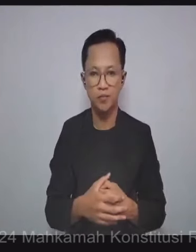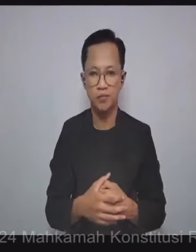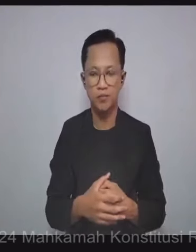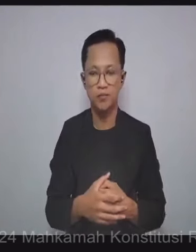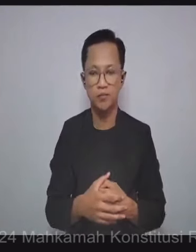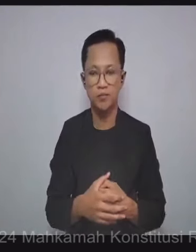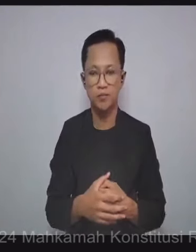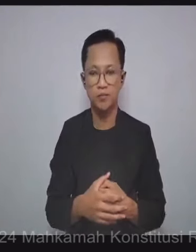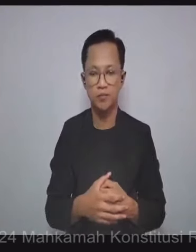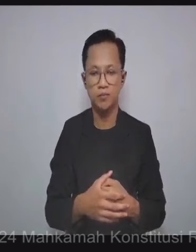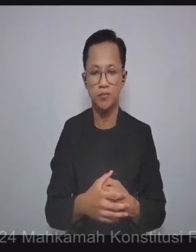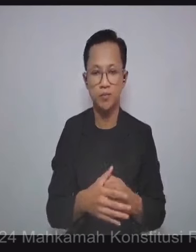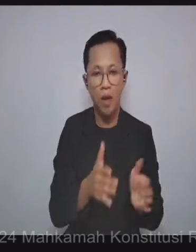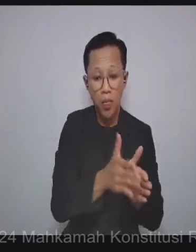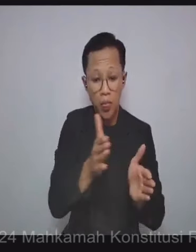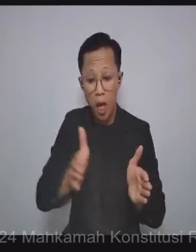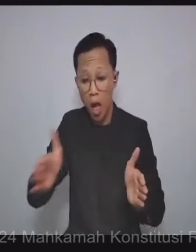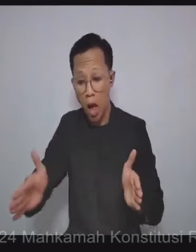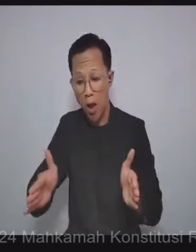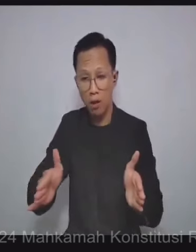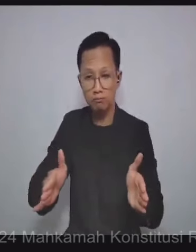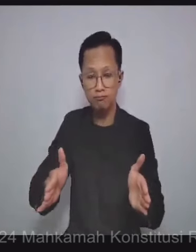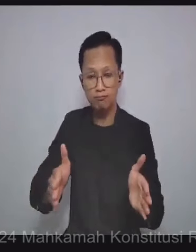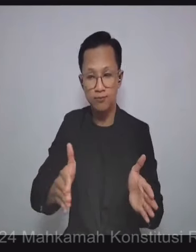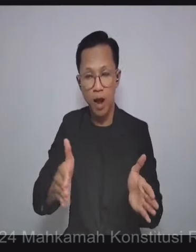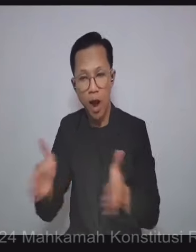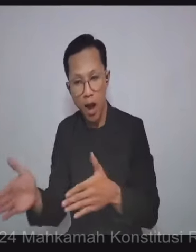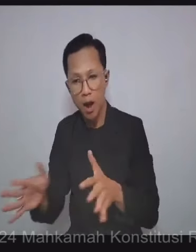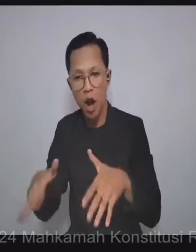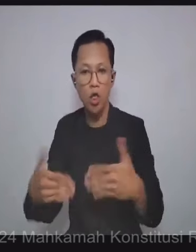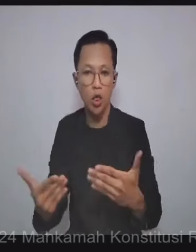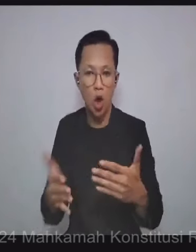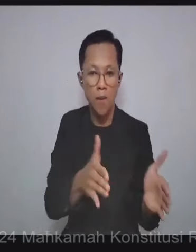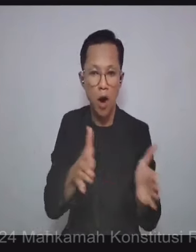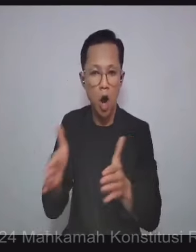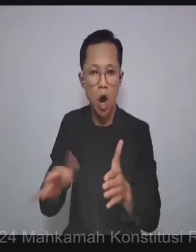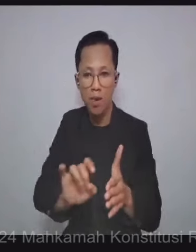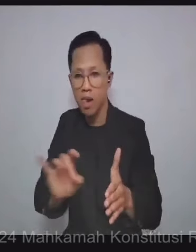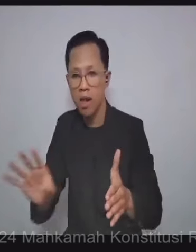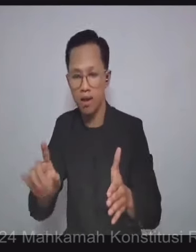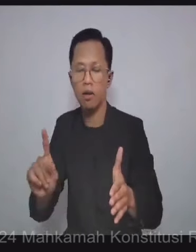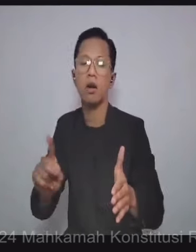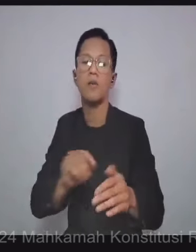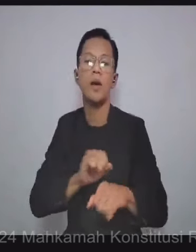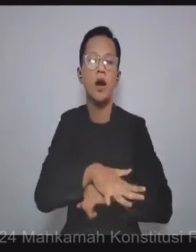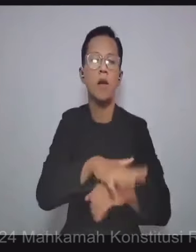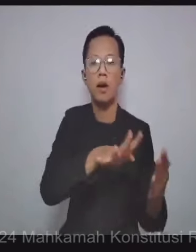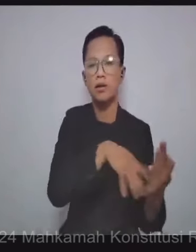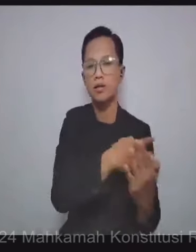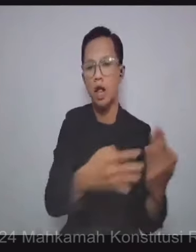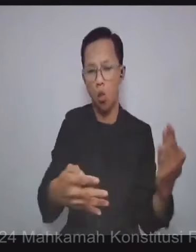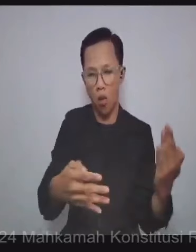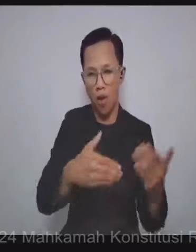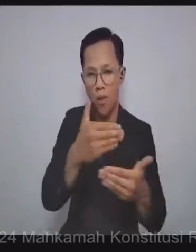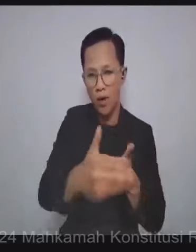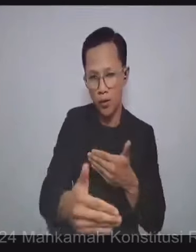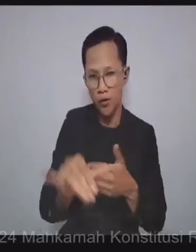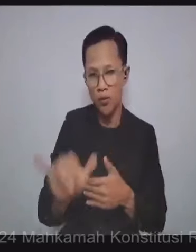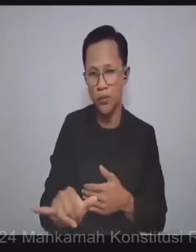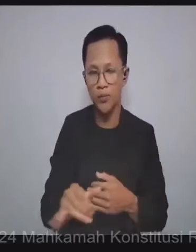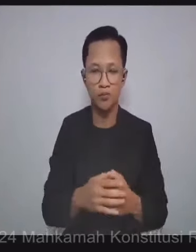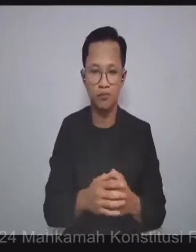penyelenggaraan pemilu dapat berimplikasi Pada bergesernya tahapan dan jadwal berikutnya tahapan dan